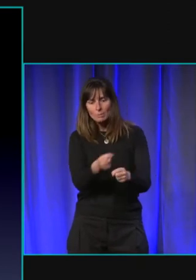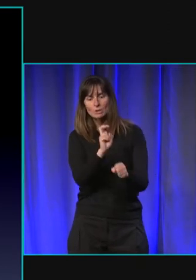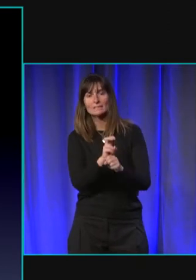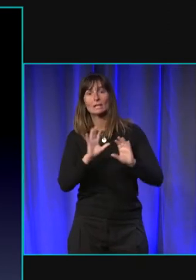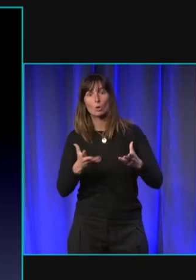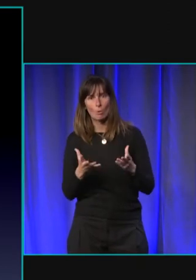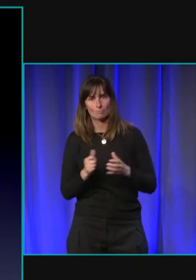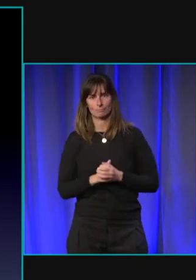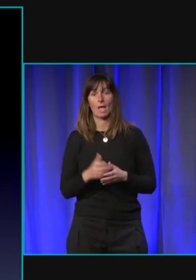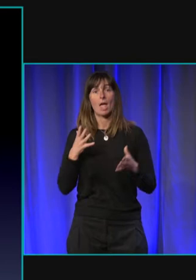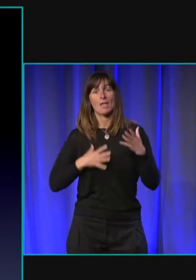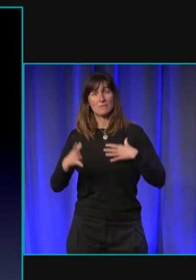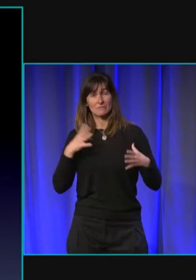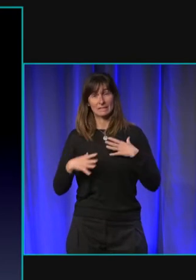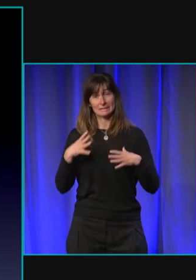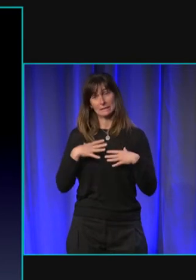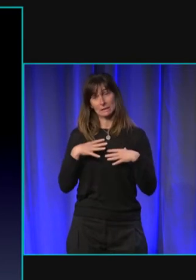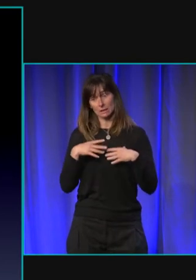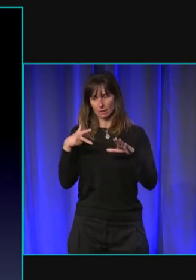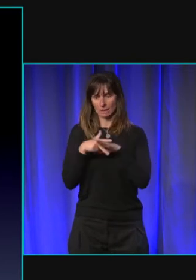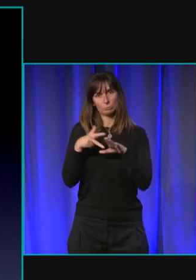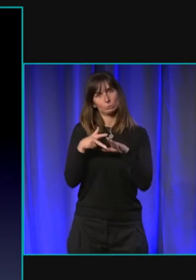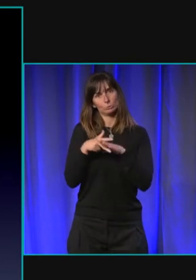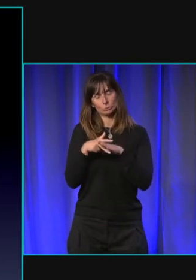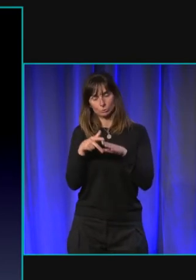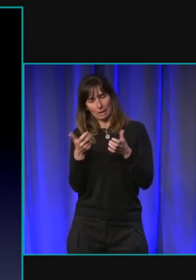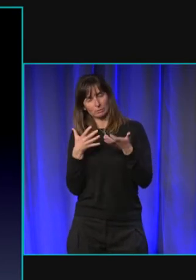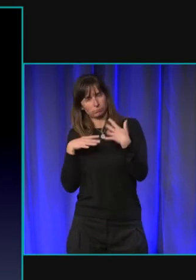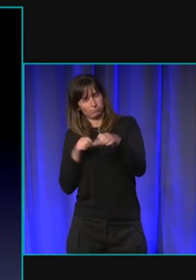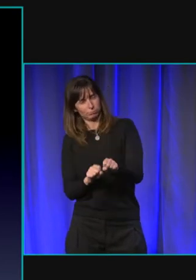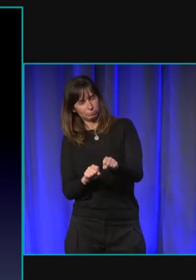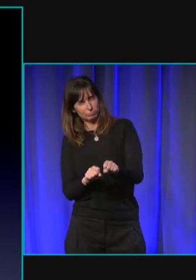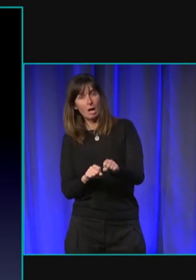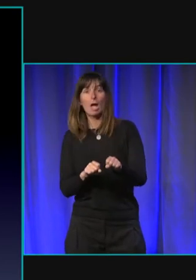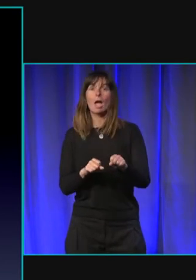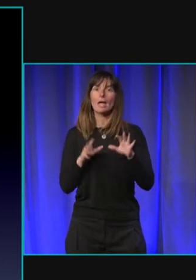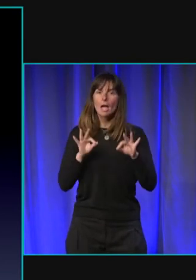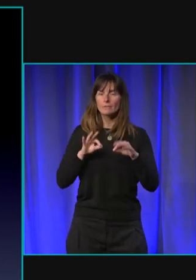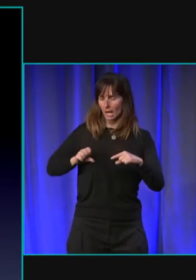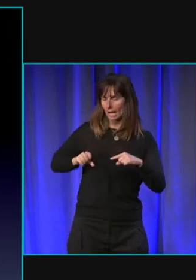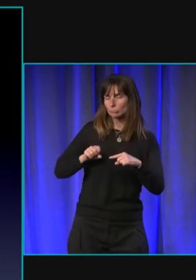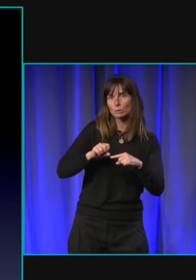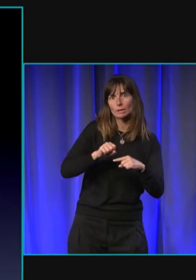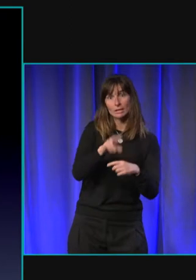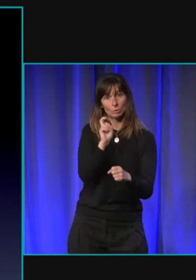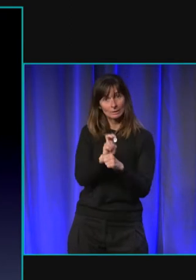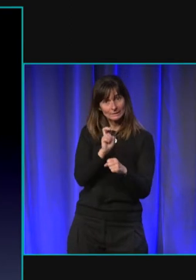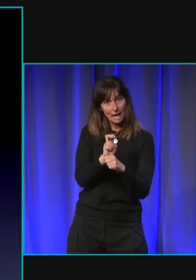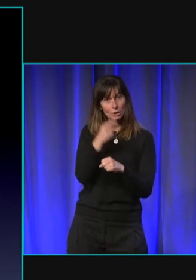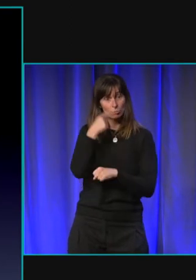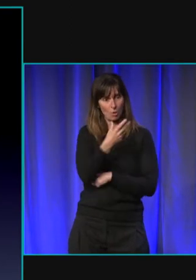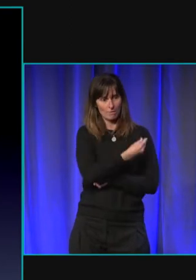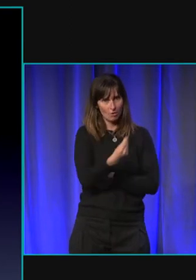de la fatigue qui est induite par l'exercice et maintenir la capacité de récupération chez les enfants pubères et